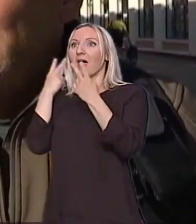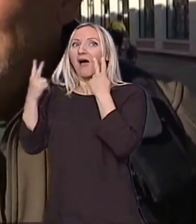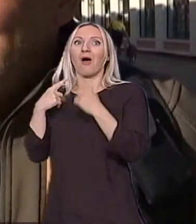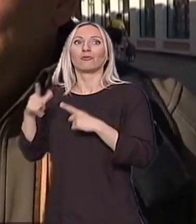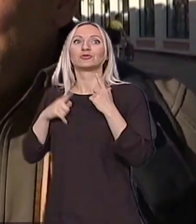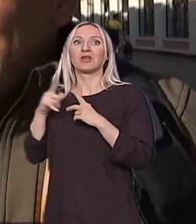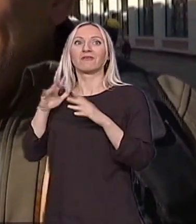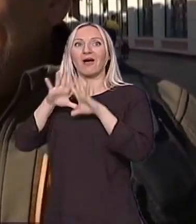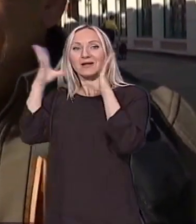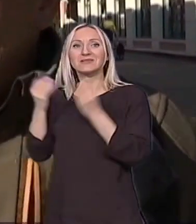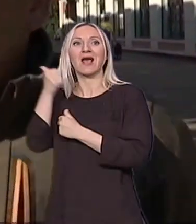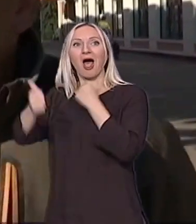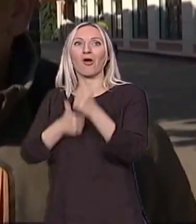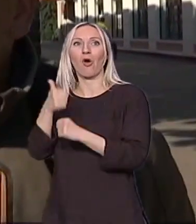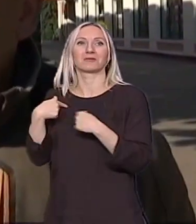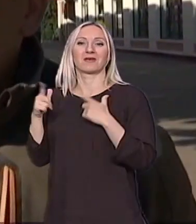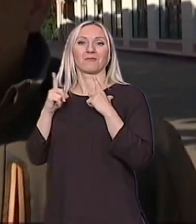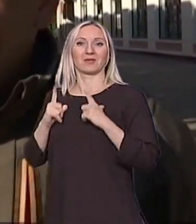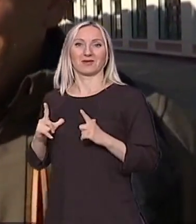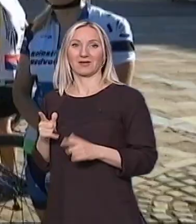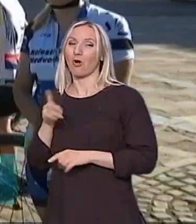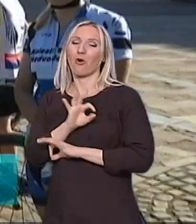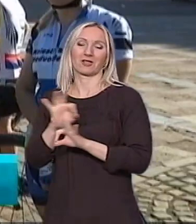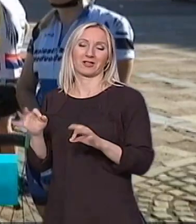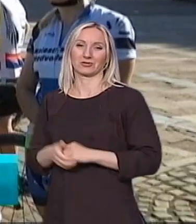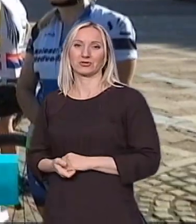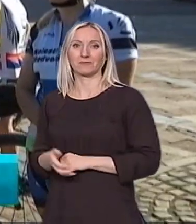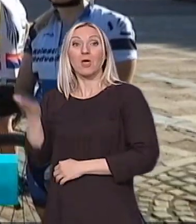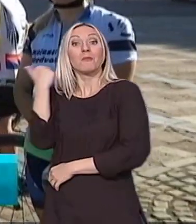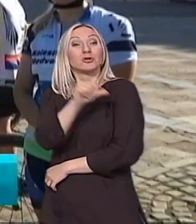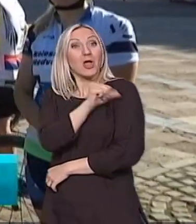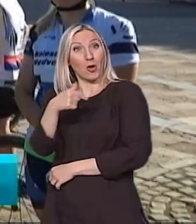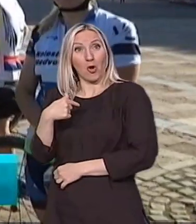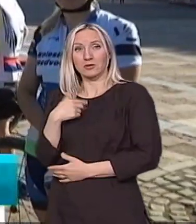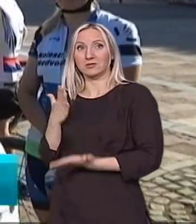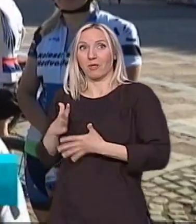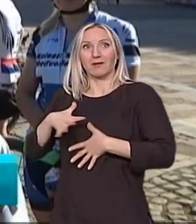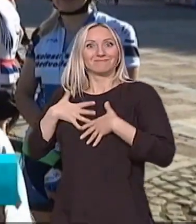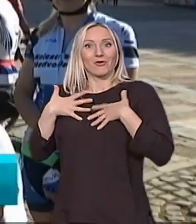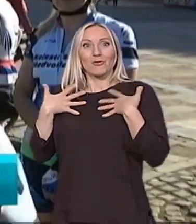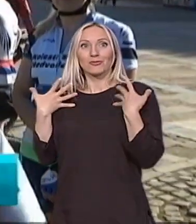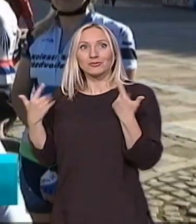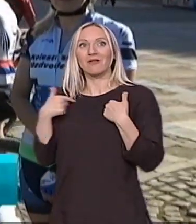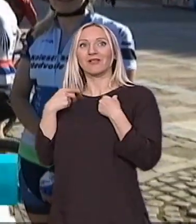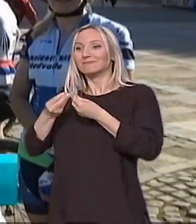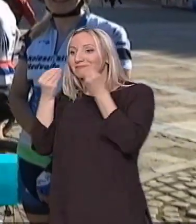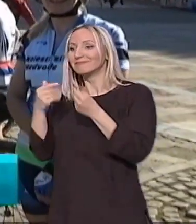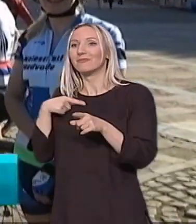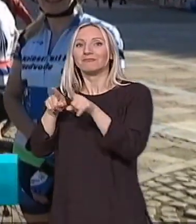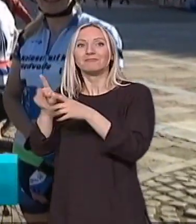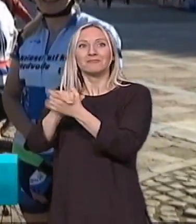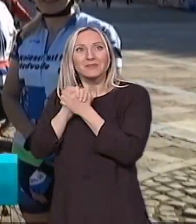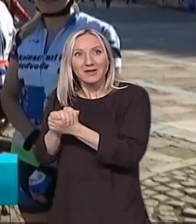godinu. Ljepota i tako da, to je odlučno. Prošle godine smo bili naodušeni i naodušili smo sve naše drugove